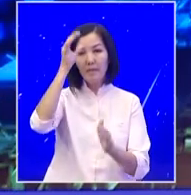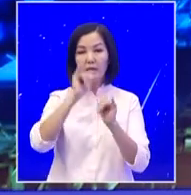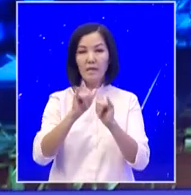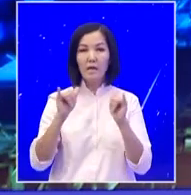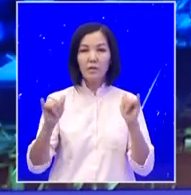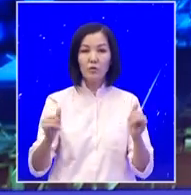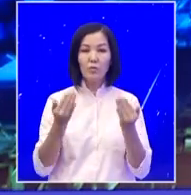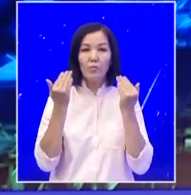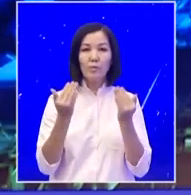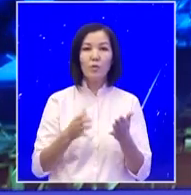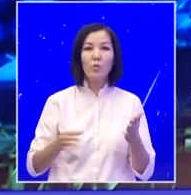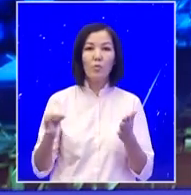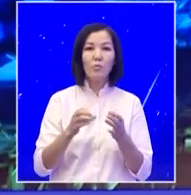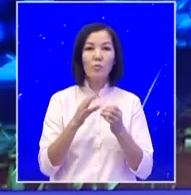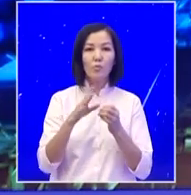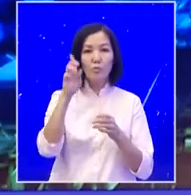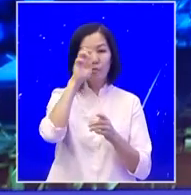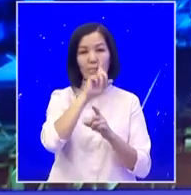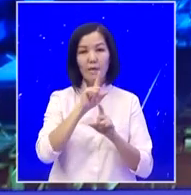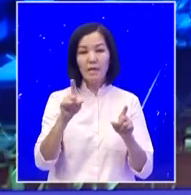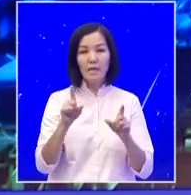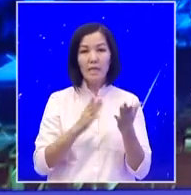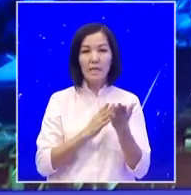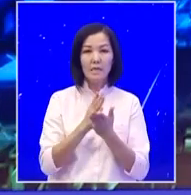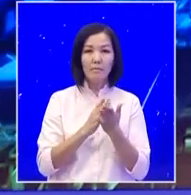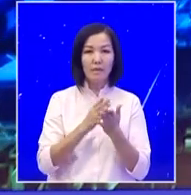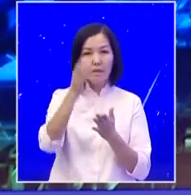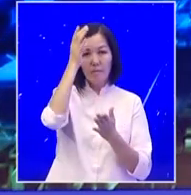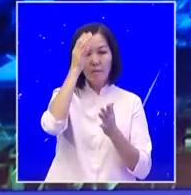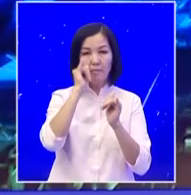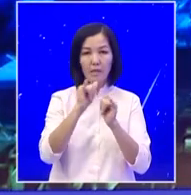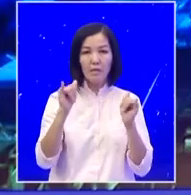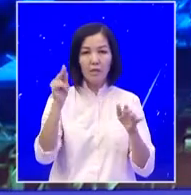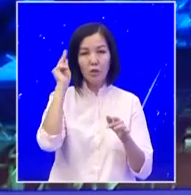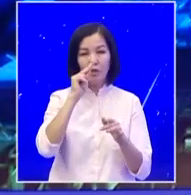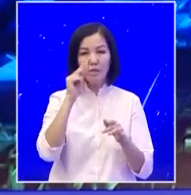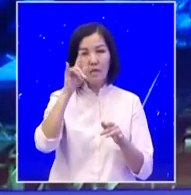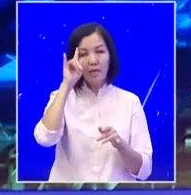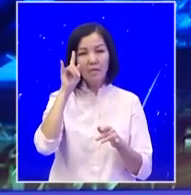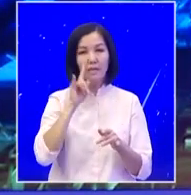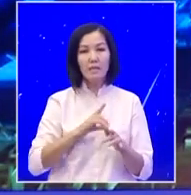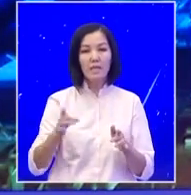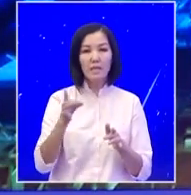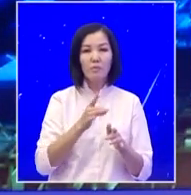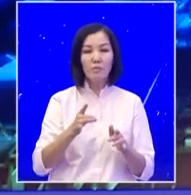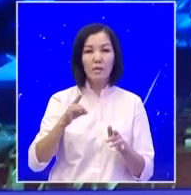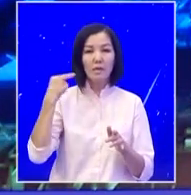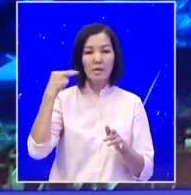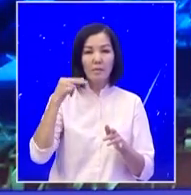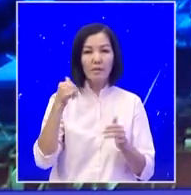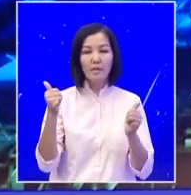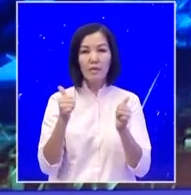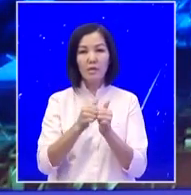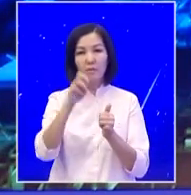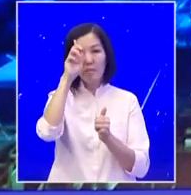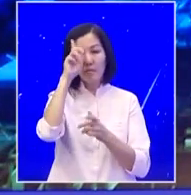Біліктілікті арттыру. Биыл облыстағы 14 мемлекеттік қызметкер өз білімдерін шыңдайды. Олар Қазақстан Республикасы президенті жанындағы мемлекеттік